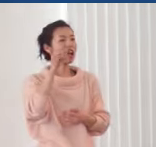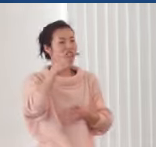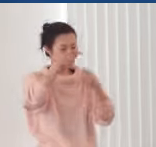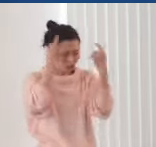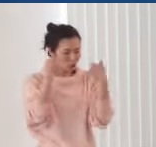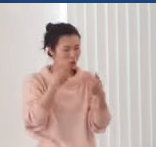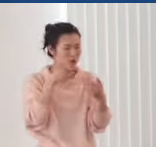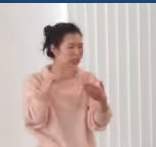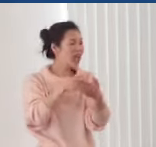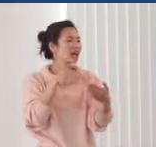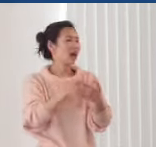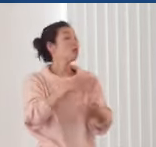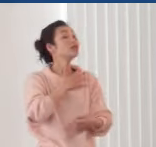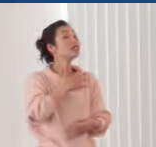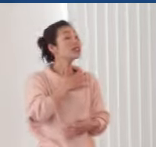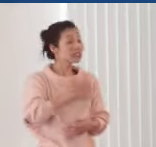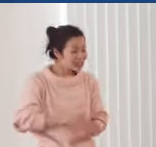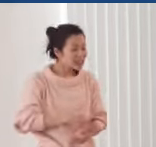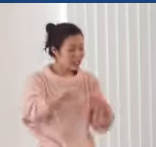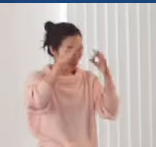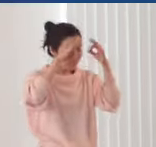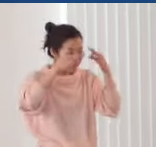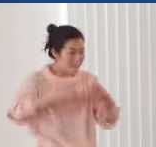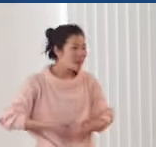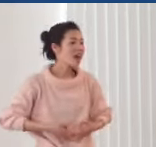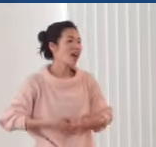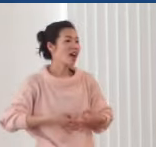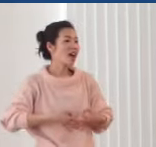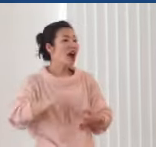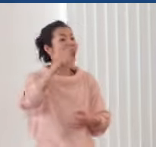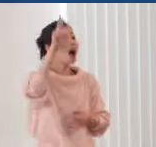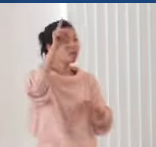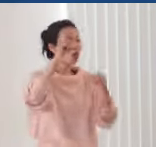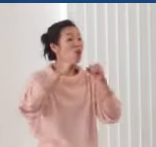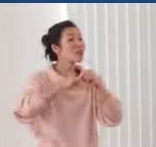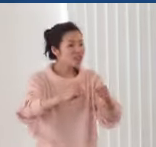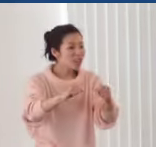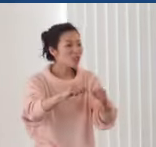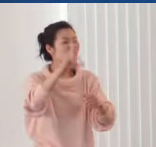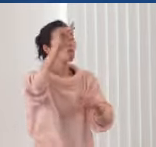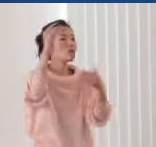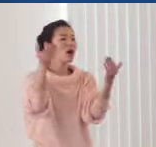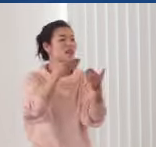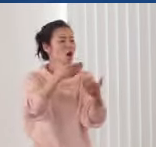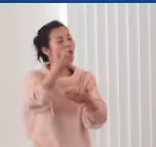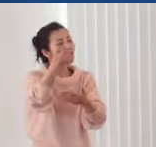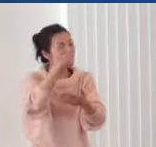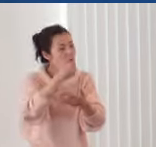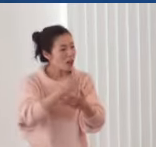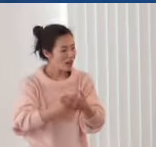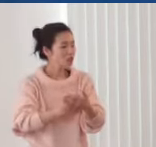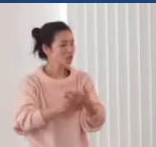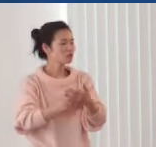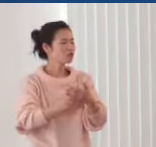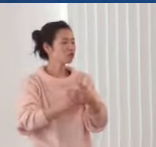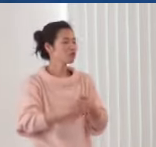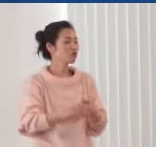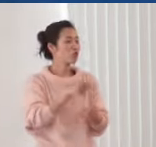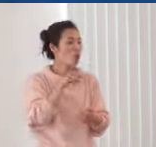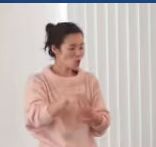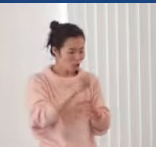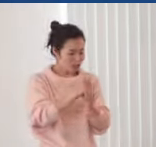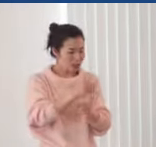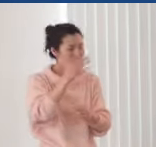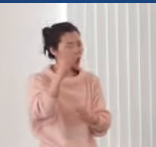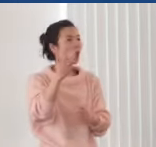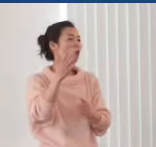を知って、この神のなさる御業を受け入れる、それこそが信仰者の姿